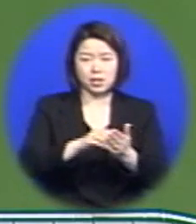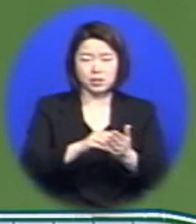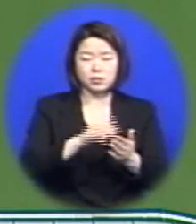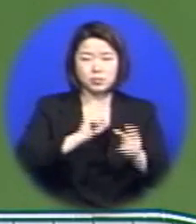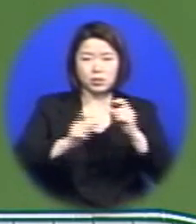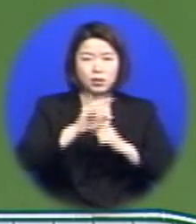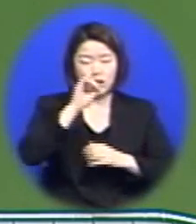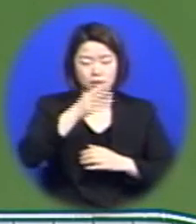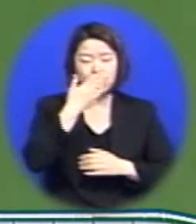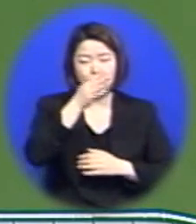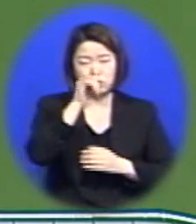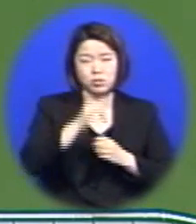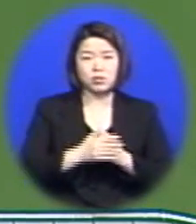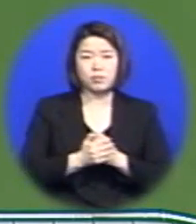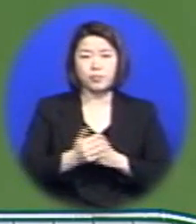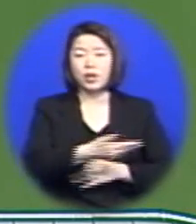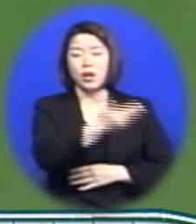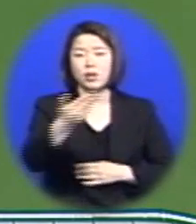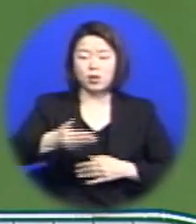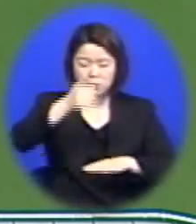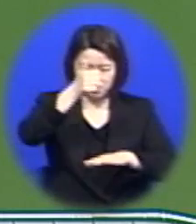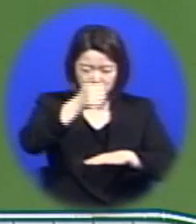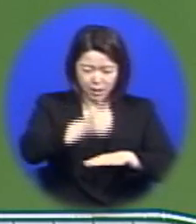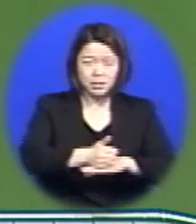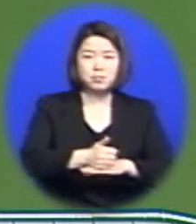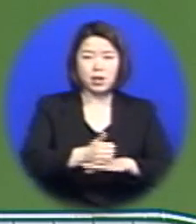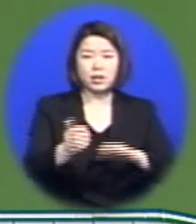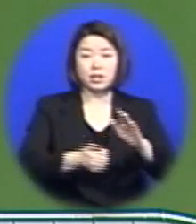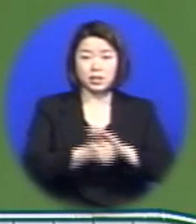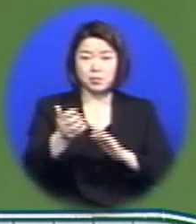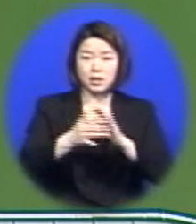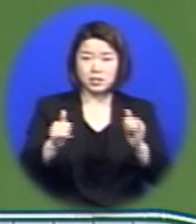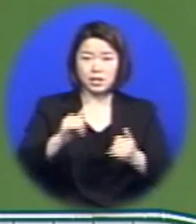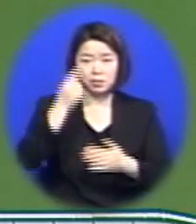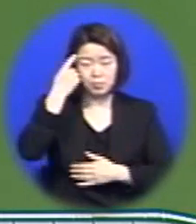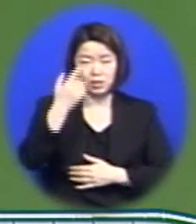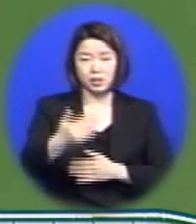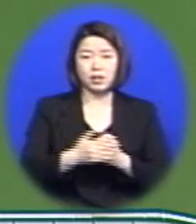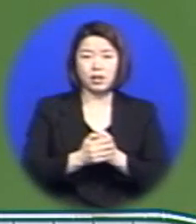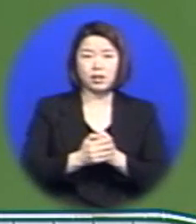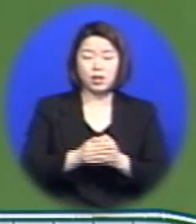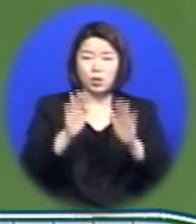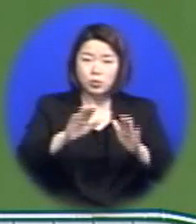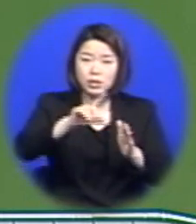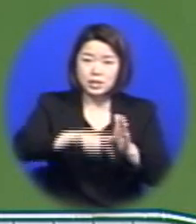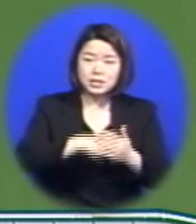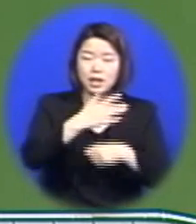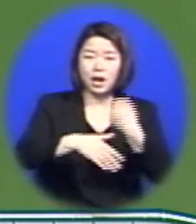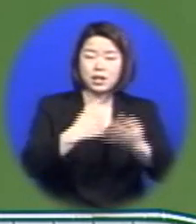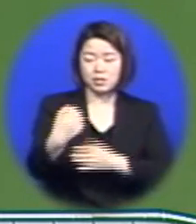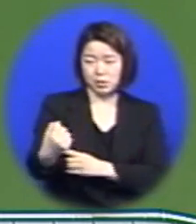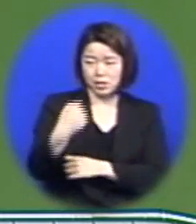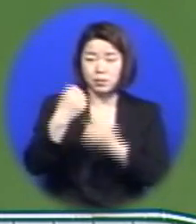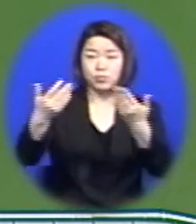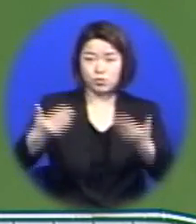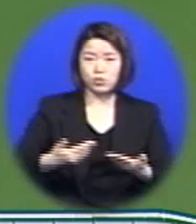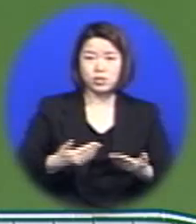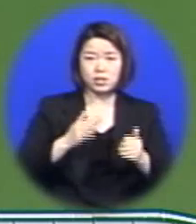있어요 여러분이 마지막 보니까 오늘이 시간 하나님께서 능력